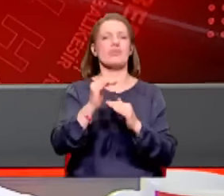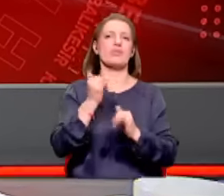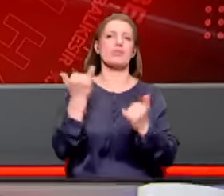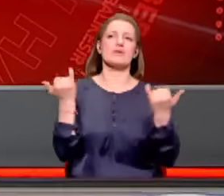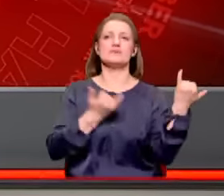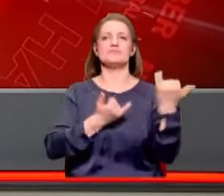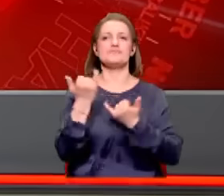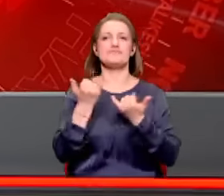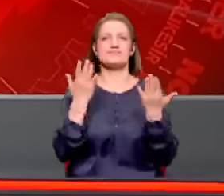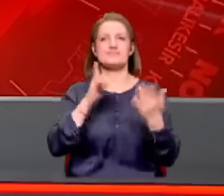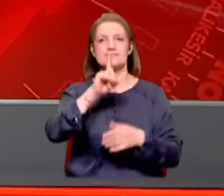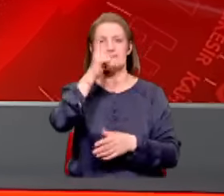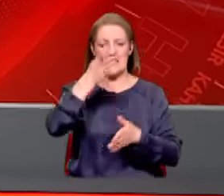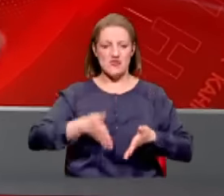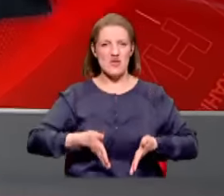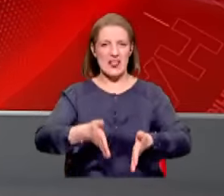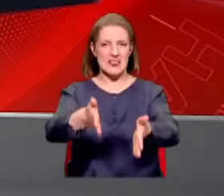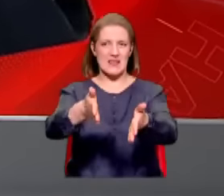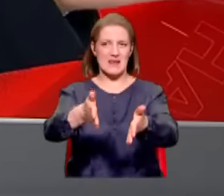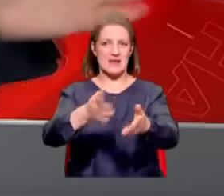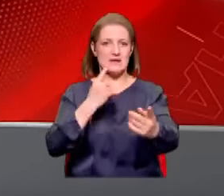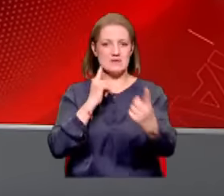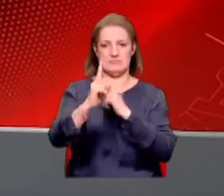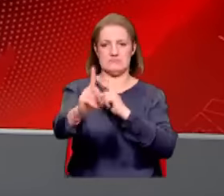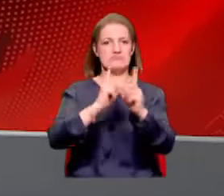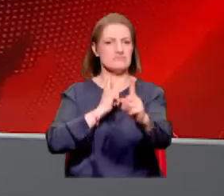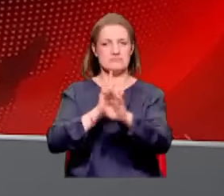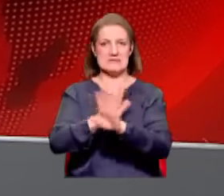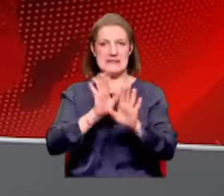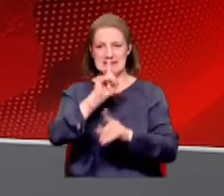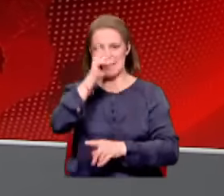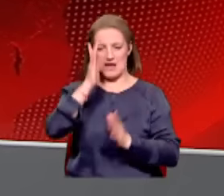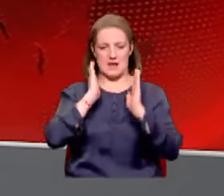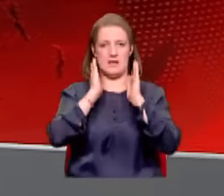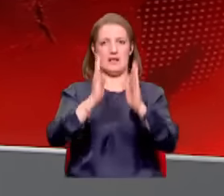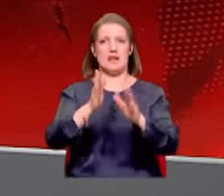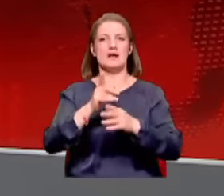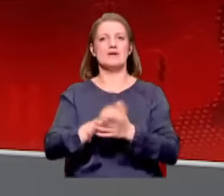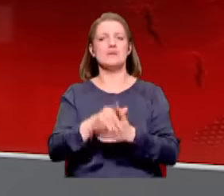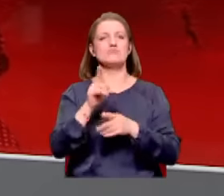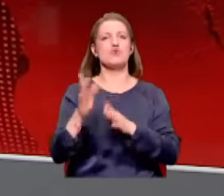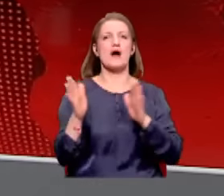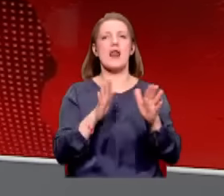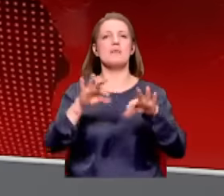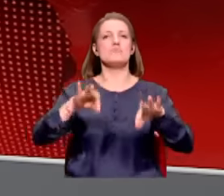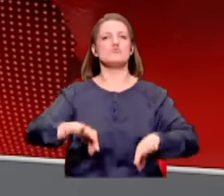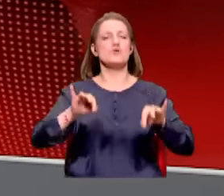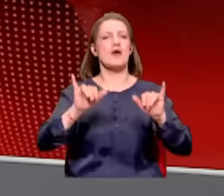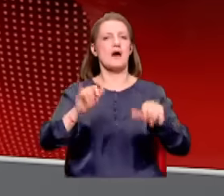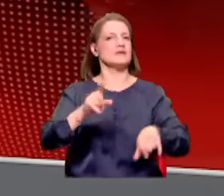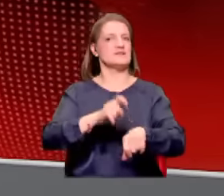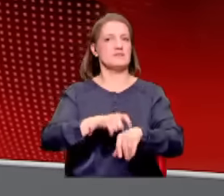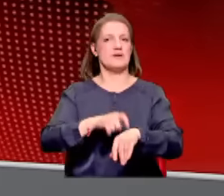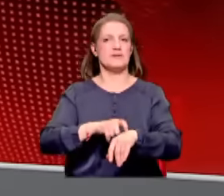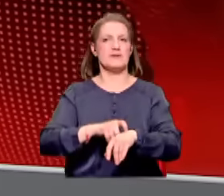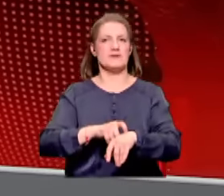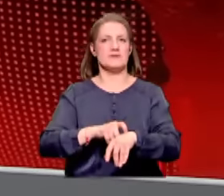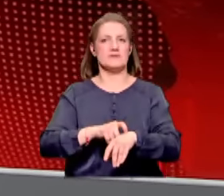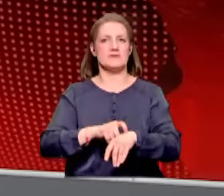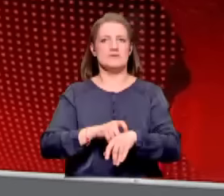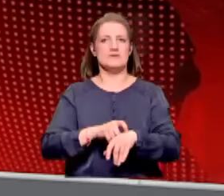tartışacağız. Üstelik tek şerit diyorum. Geniş kaldırımlar filan. Ha, bu arada bugün aynı zamanda